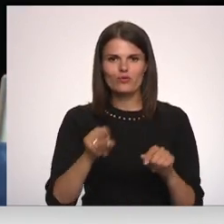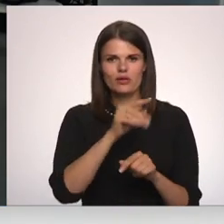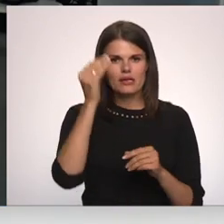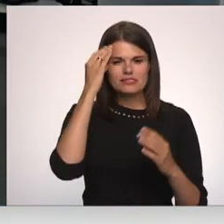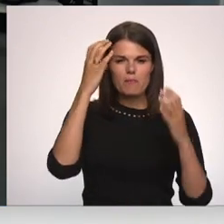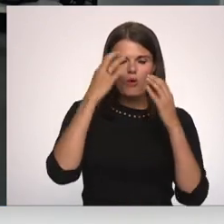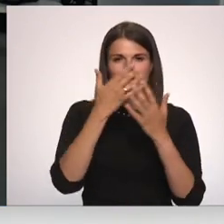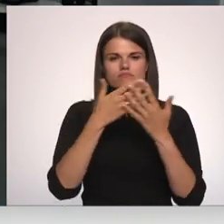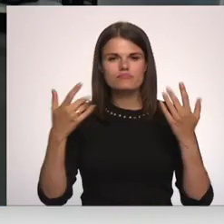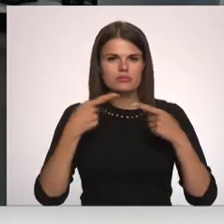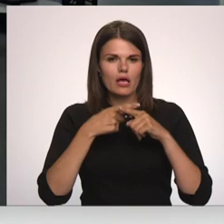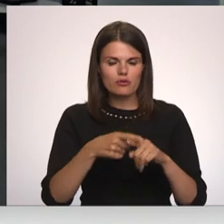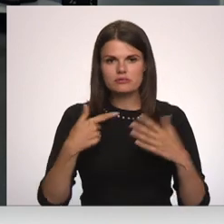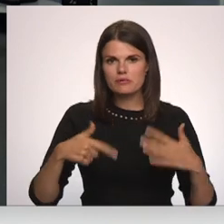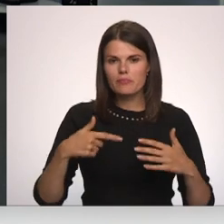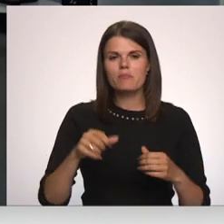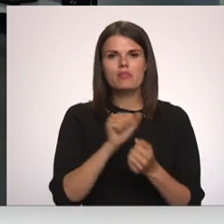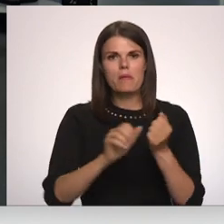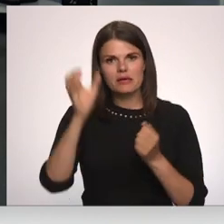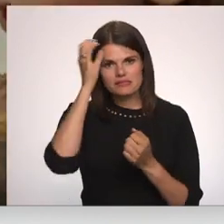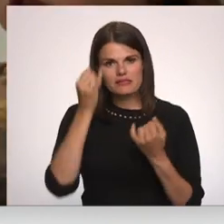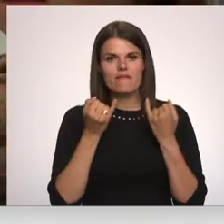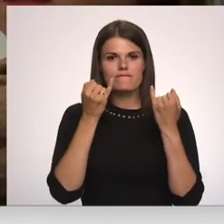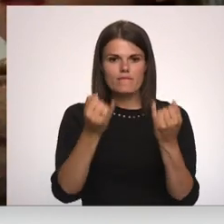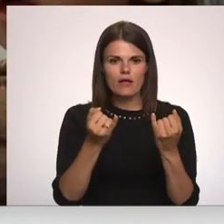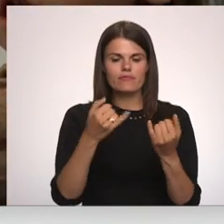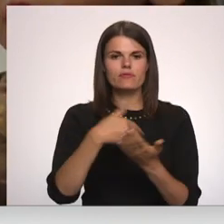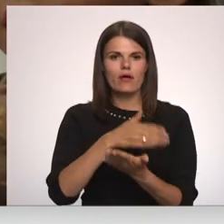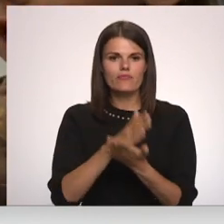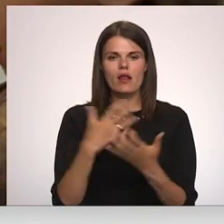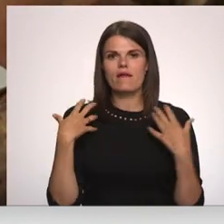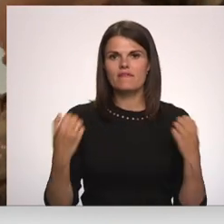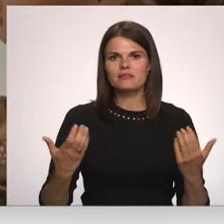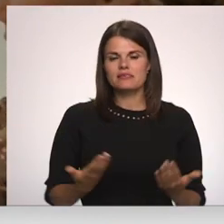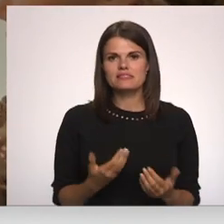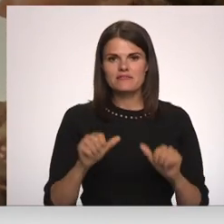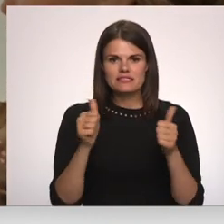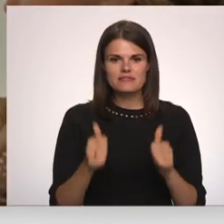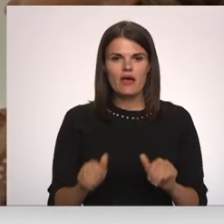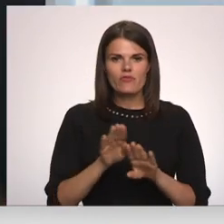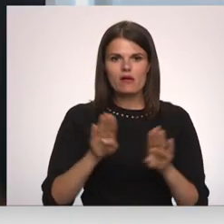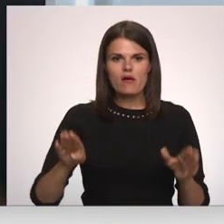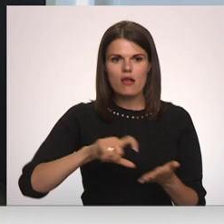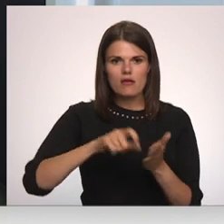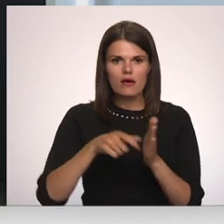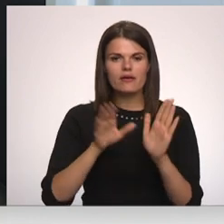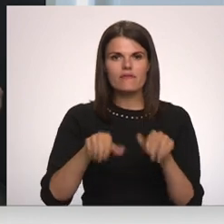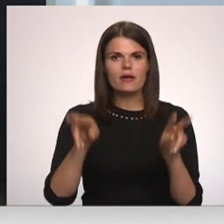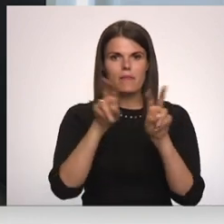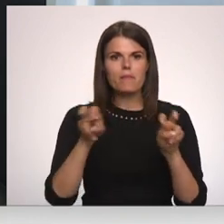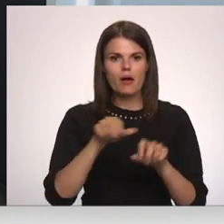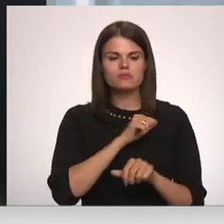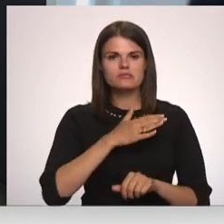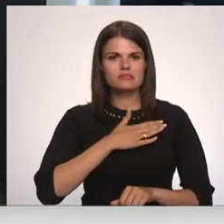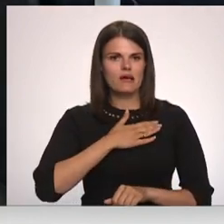7 dažādām tehnoloģijām. Te ir dabas zinātnēm veltītas galerijas, piemēram, ir veselīgā dzīvesveida galerija, kurā varēs pārbaudīt savus spēkus